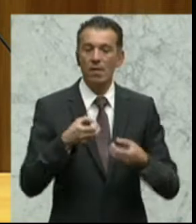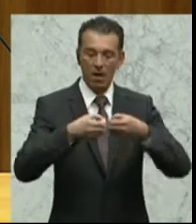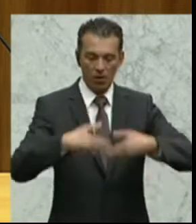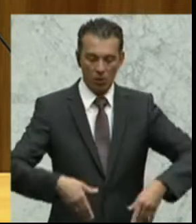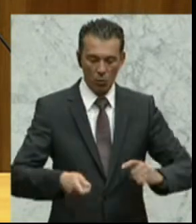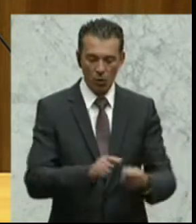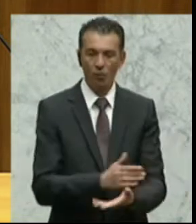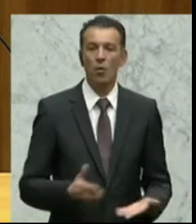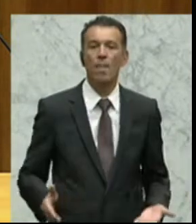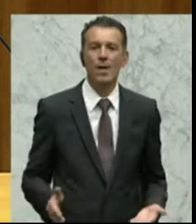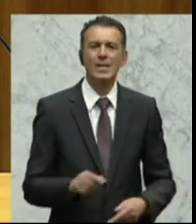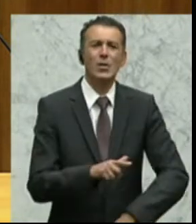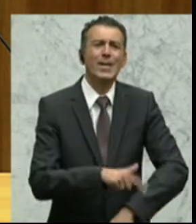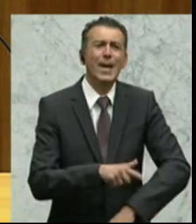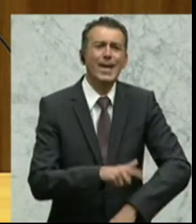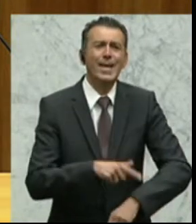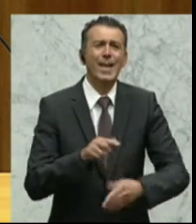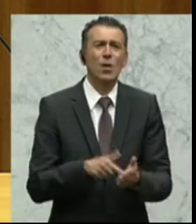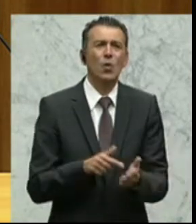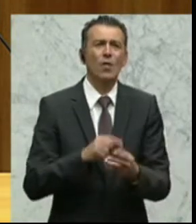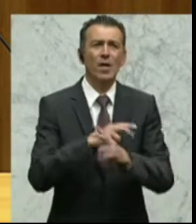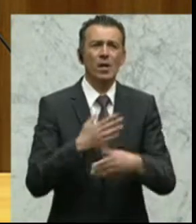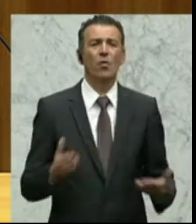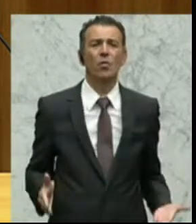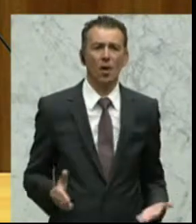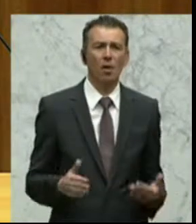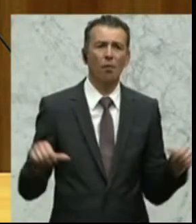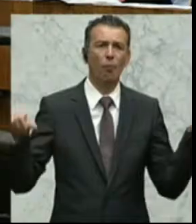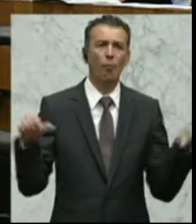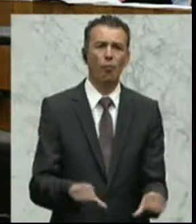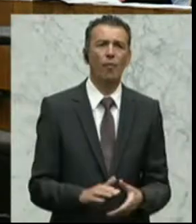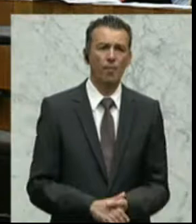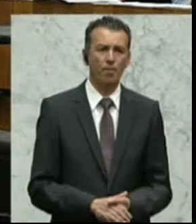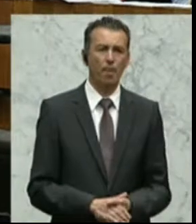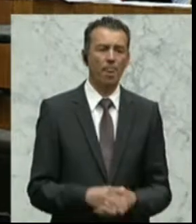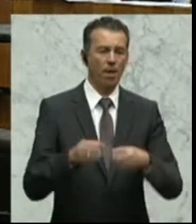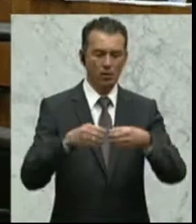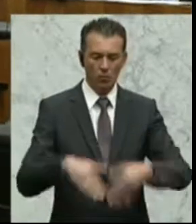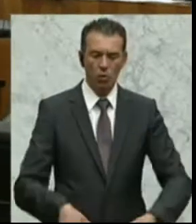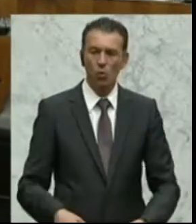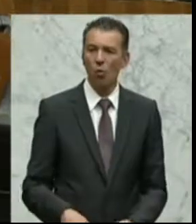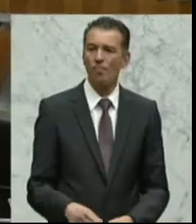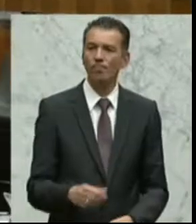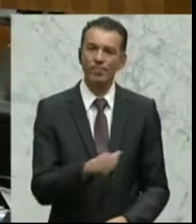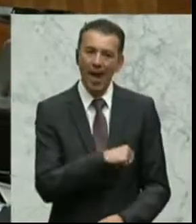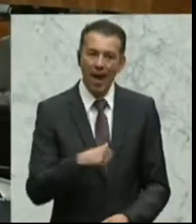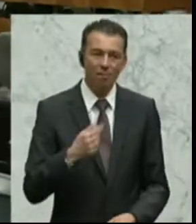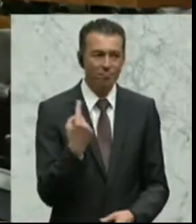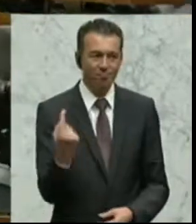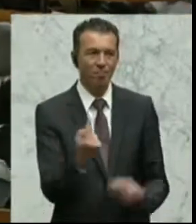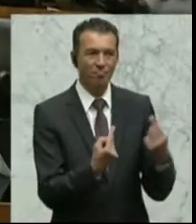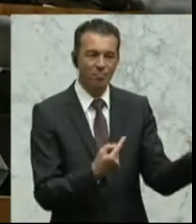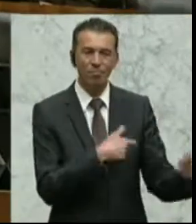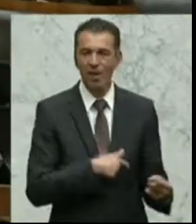so dringend in Österreich notwendig sind, werden daran scheitern, dass sie die Strukturen in ihren eigenen Parteien auch nicht ändern werden können.